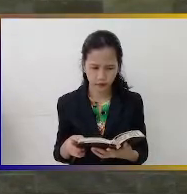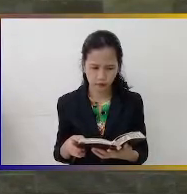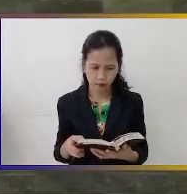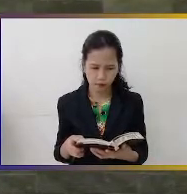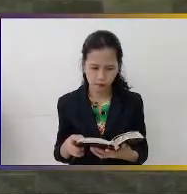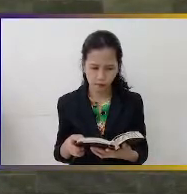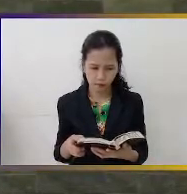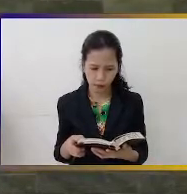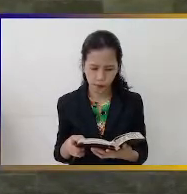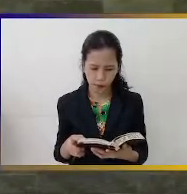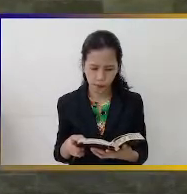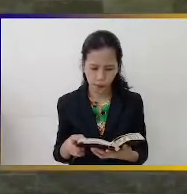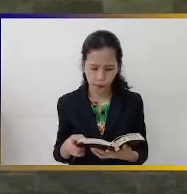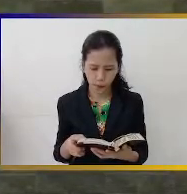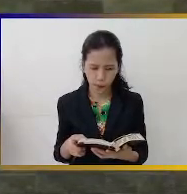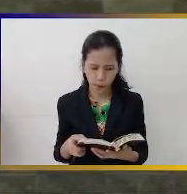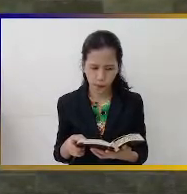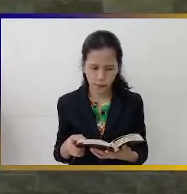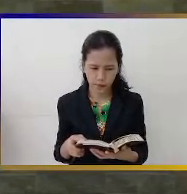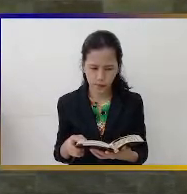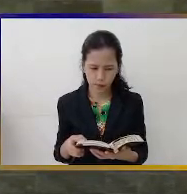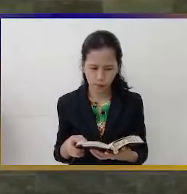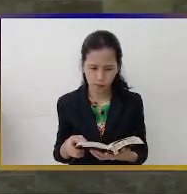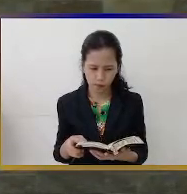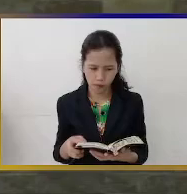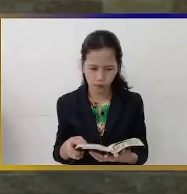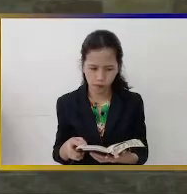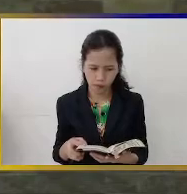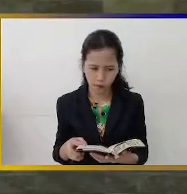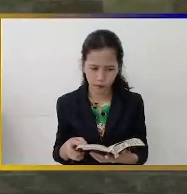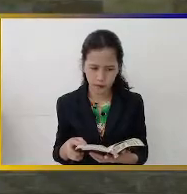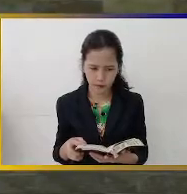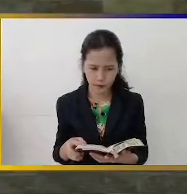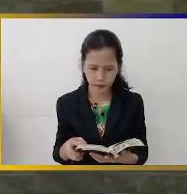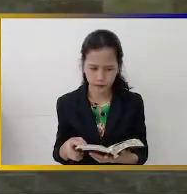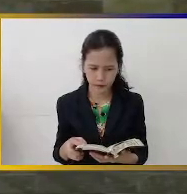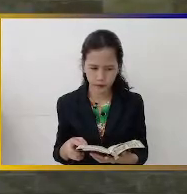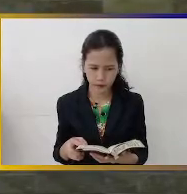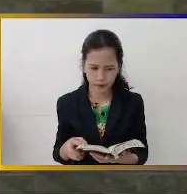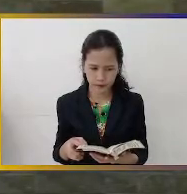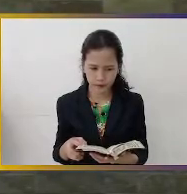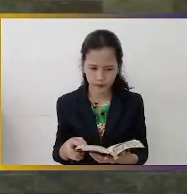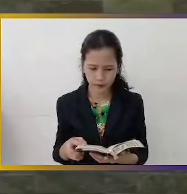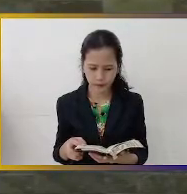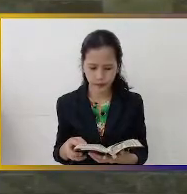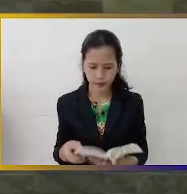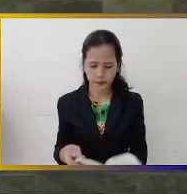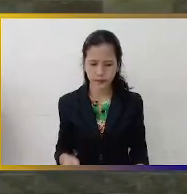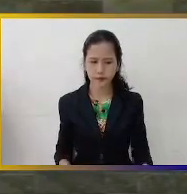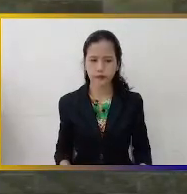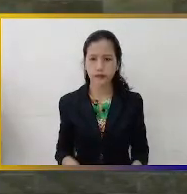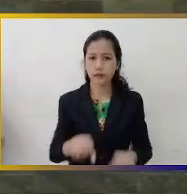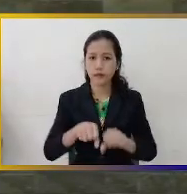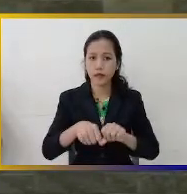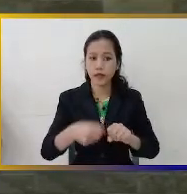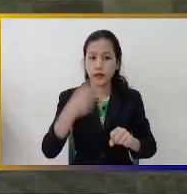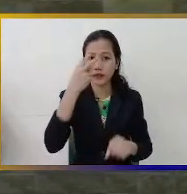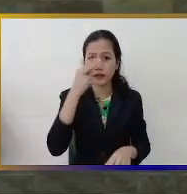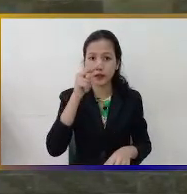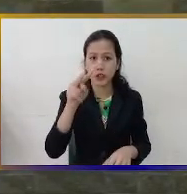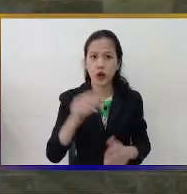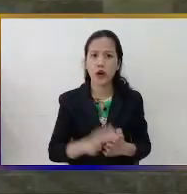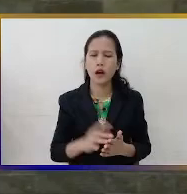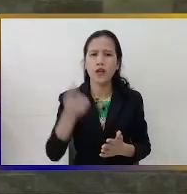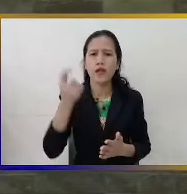a man and his house, even a man and his heritage. Alright? So, makikita nyo po dito yung inggit na meron